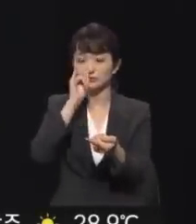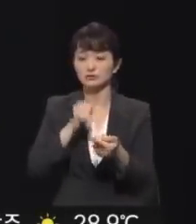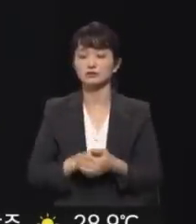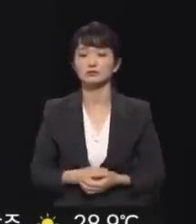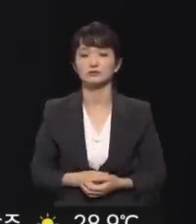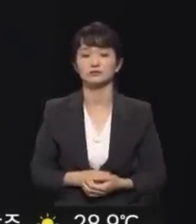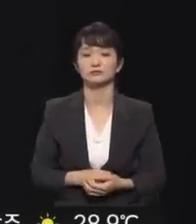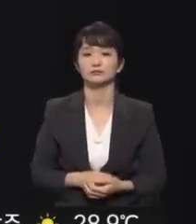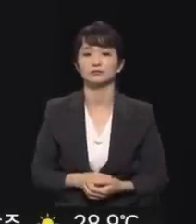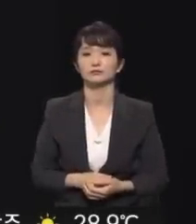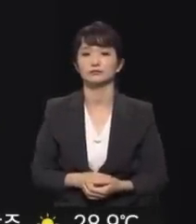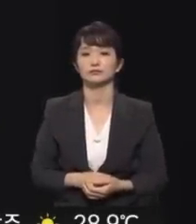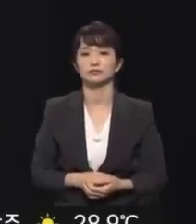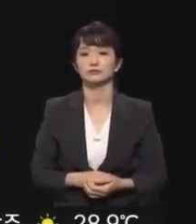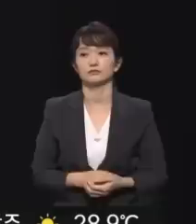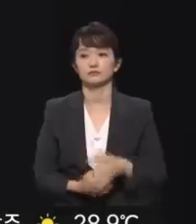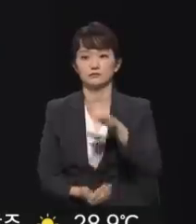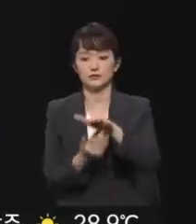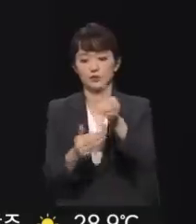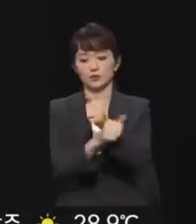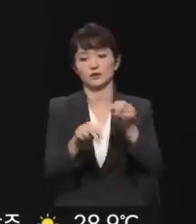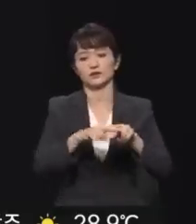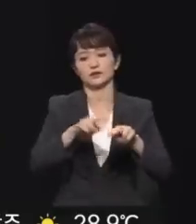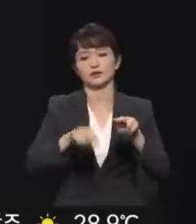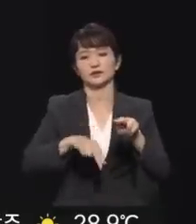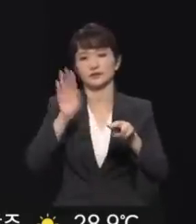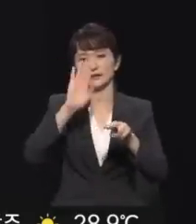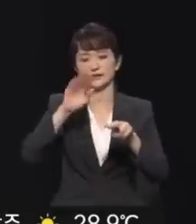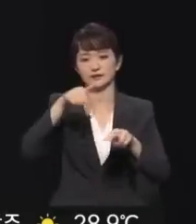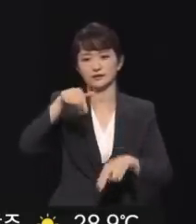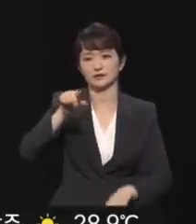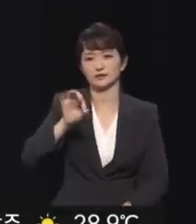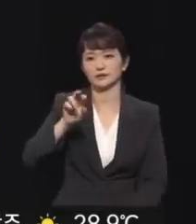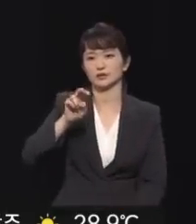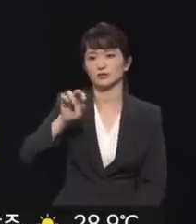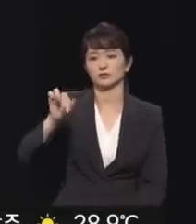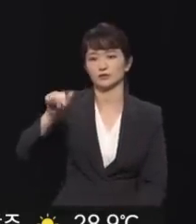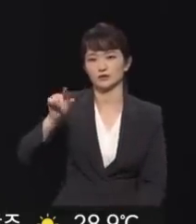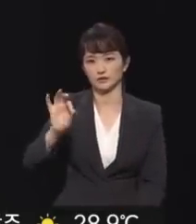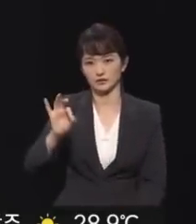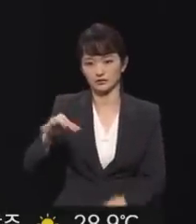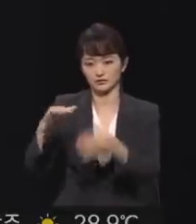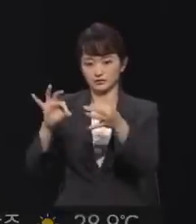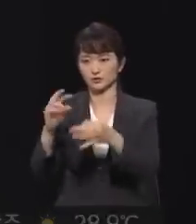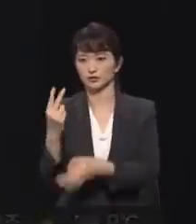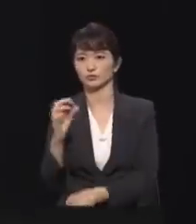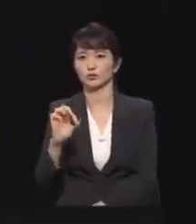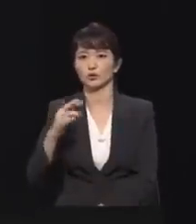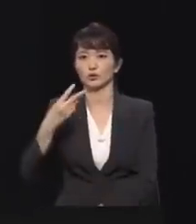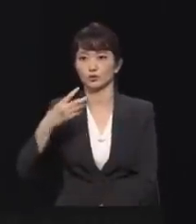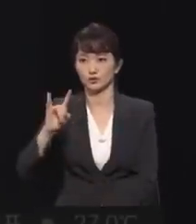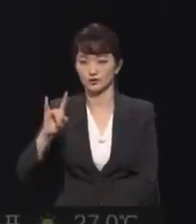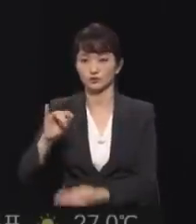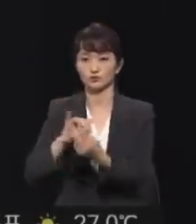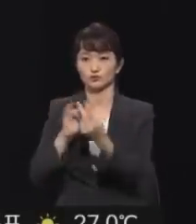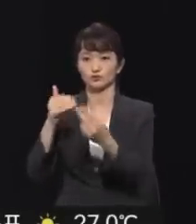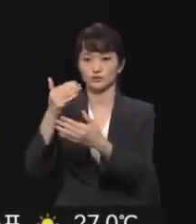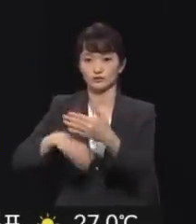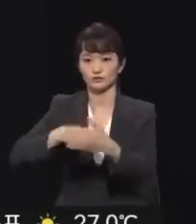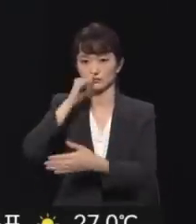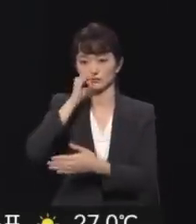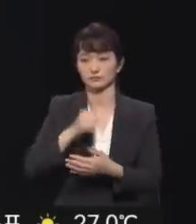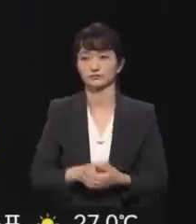남아있는 사퇴 향을 밝히지 않았던 정미경 최고위원이 나 김영대 최고의 남아있기 때문에 초연을